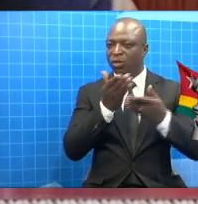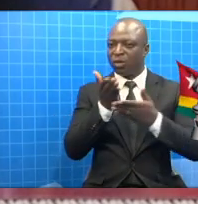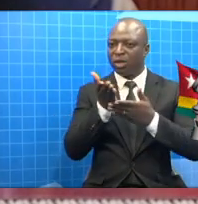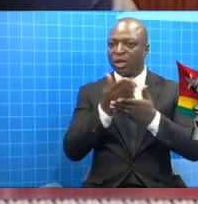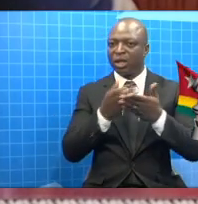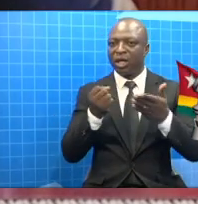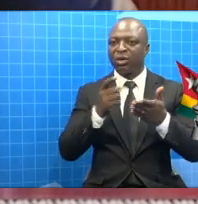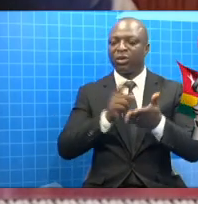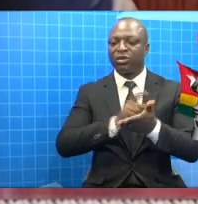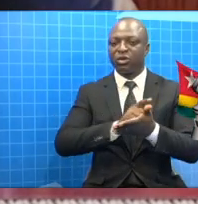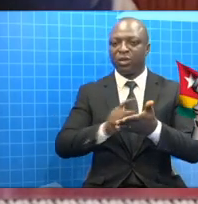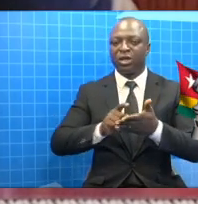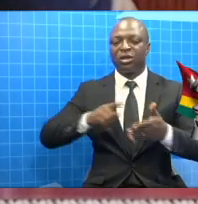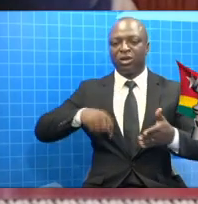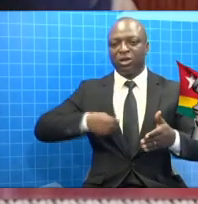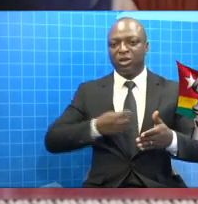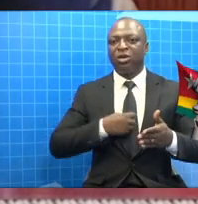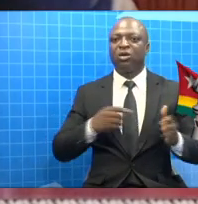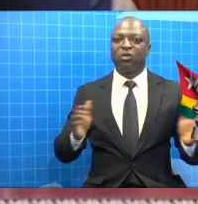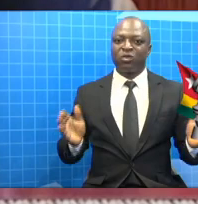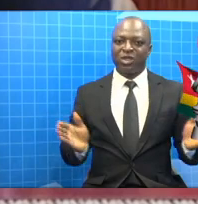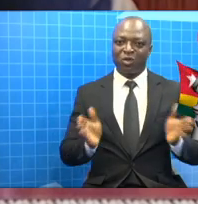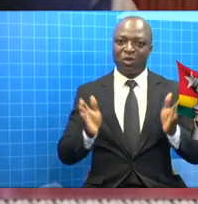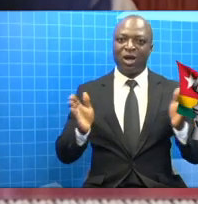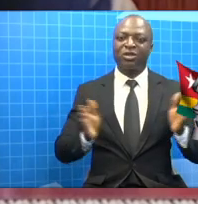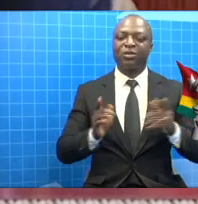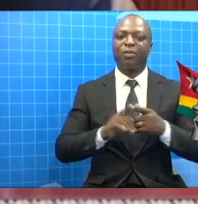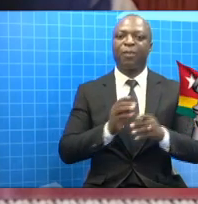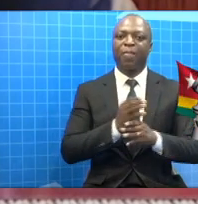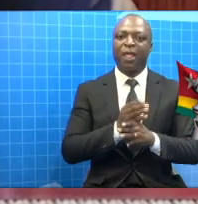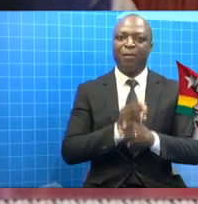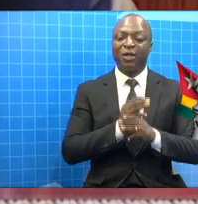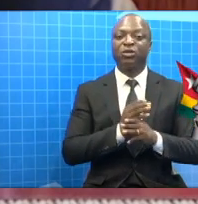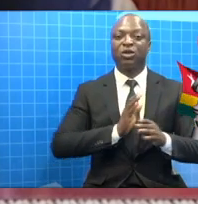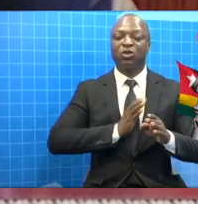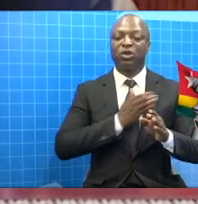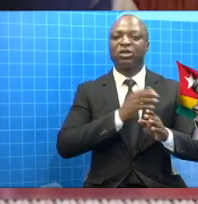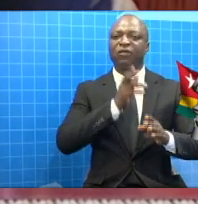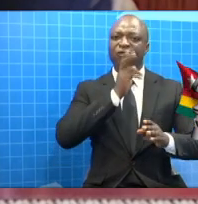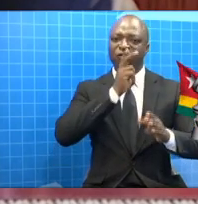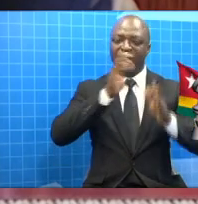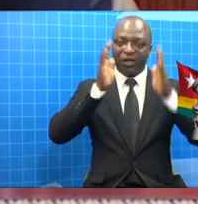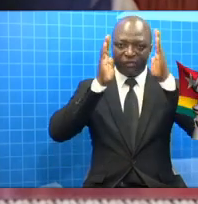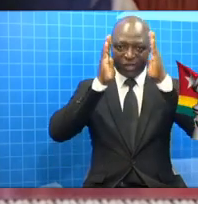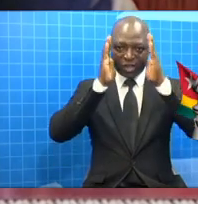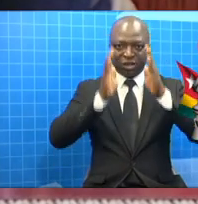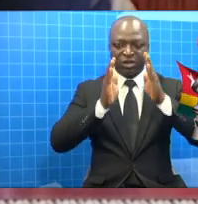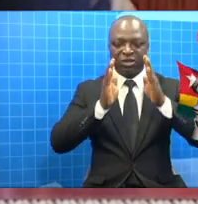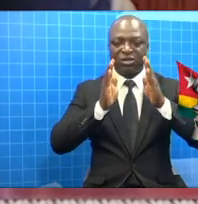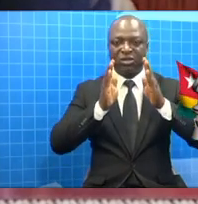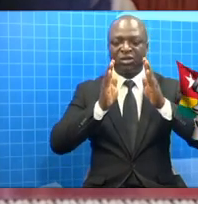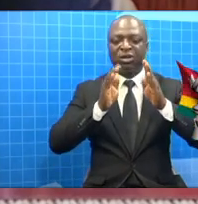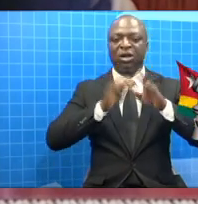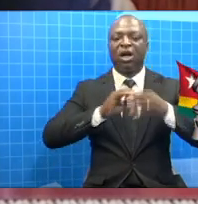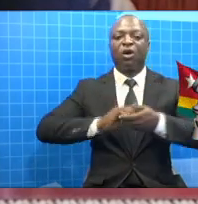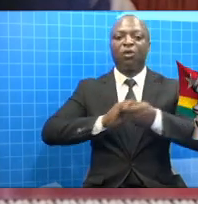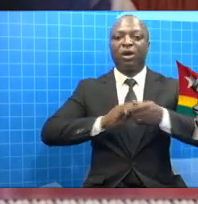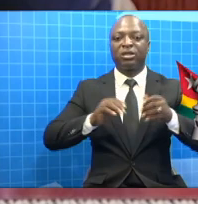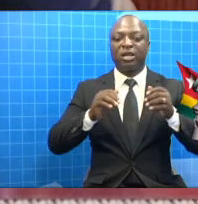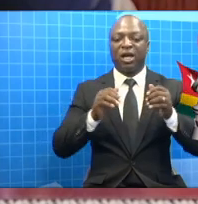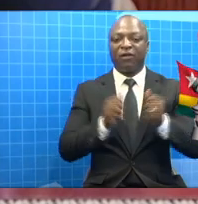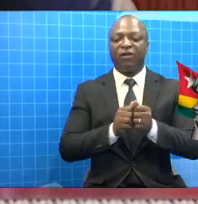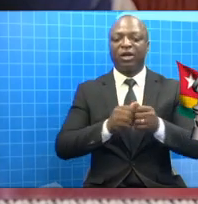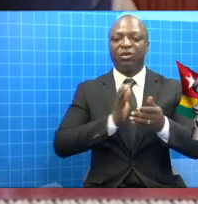semaines nous encouragent à maintenir notre constante vigilance en cohérence avec